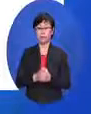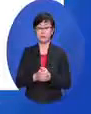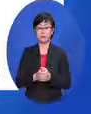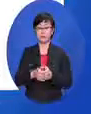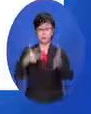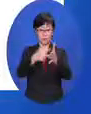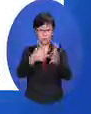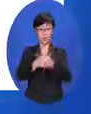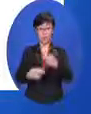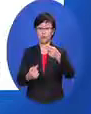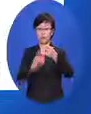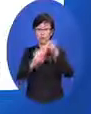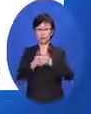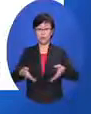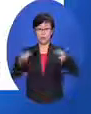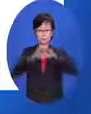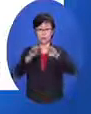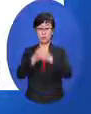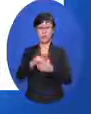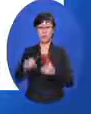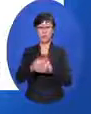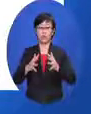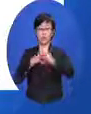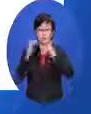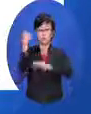주식회사 세스코에서 방역원을 모집합니다.